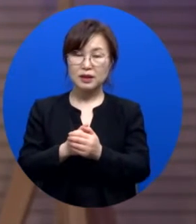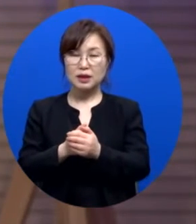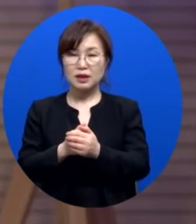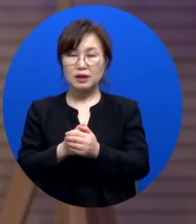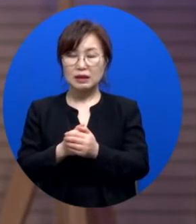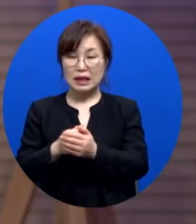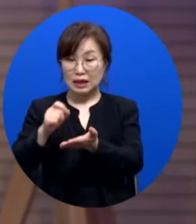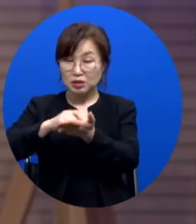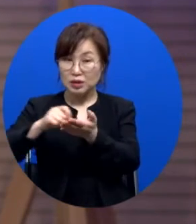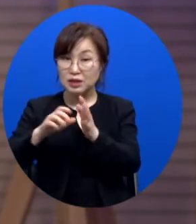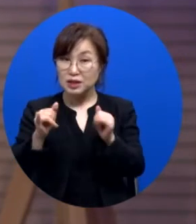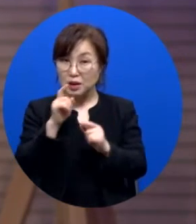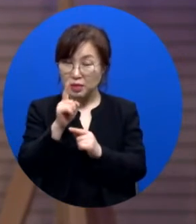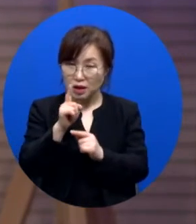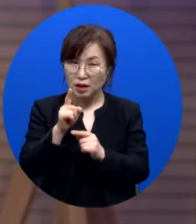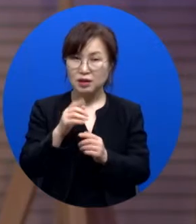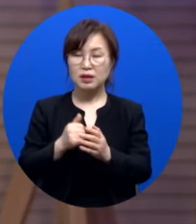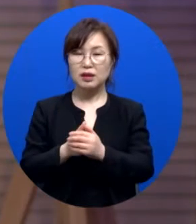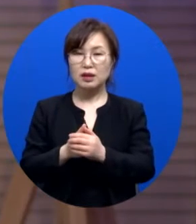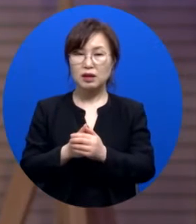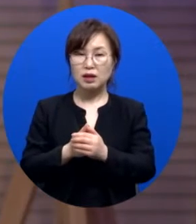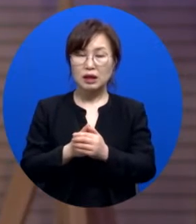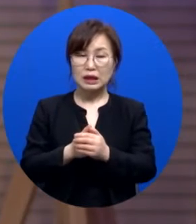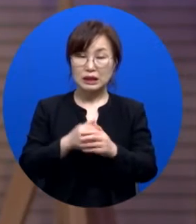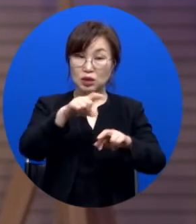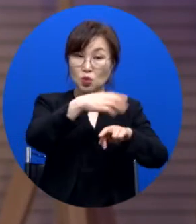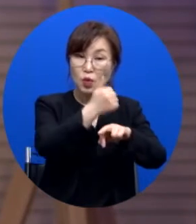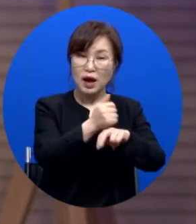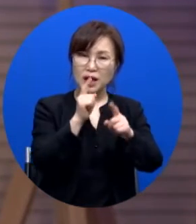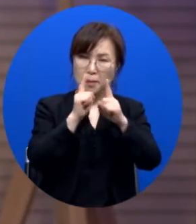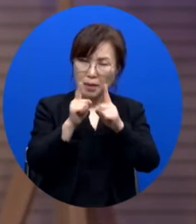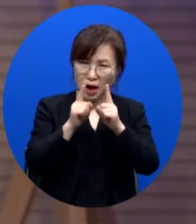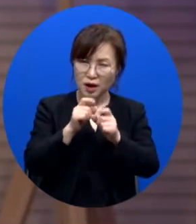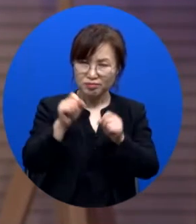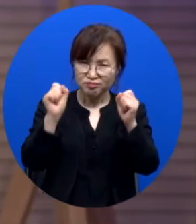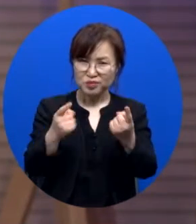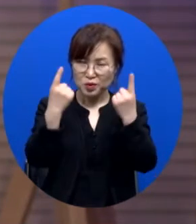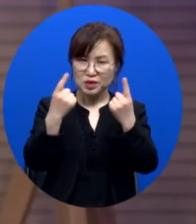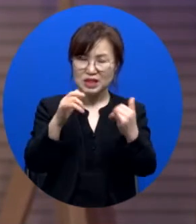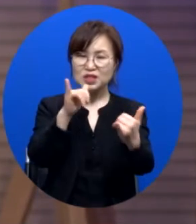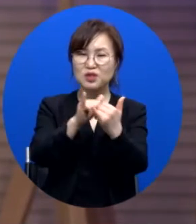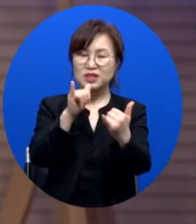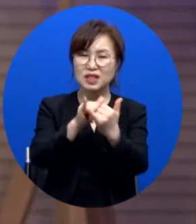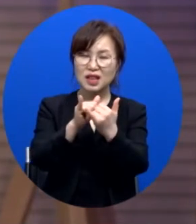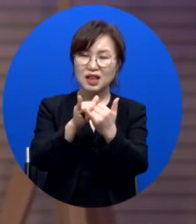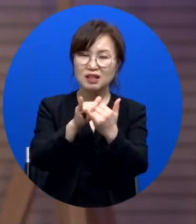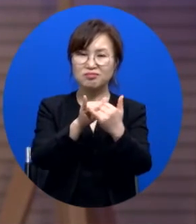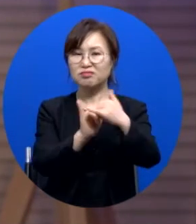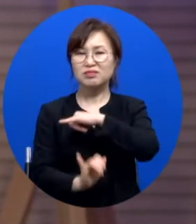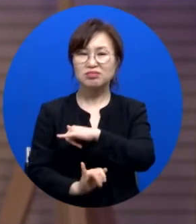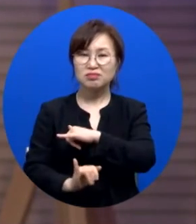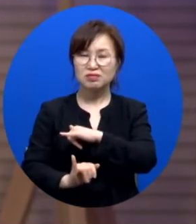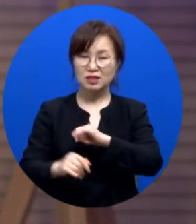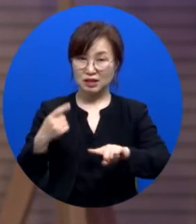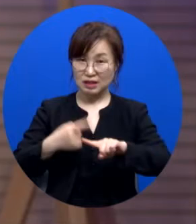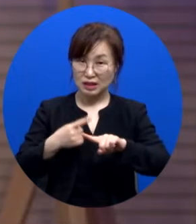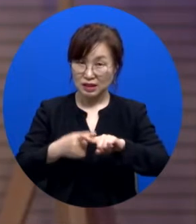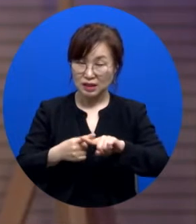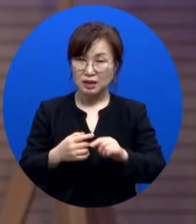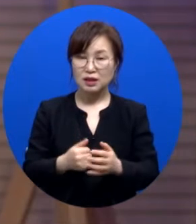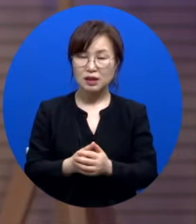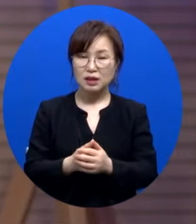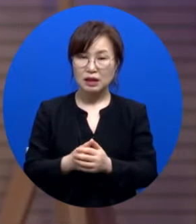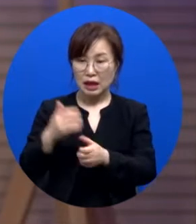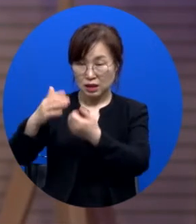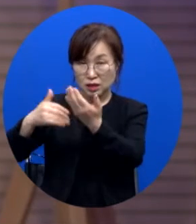이때 위건은 다음 가지 하게 합니다 그 순간부터 이미 워터로 전투는 패배한 것이나 다름이 없었다